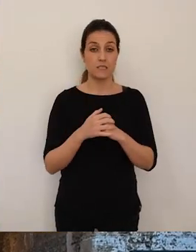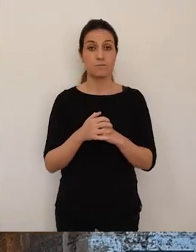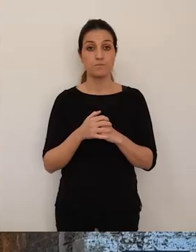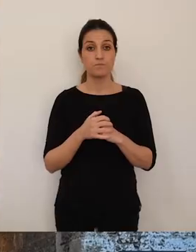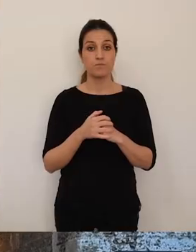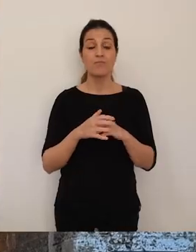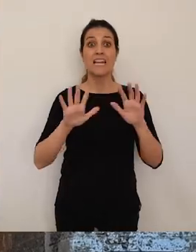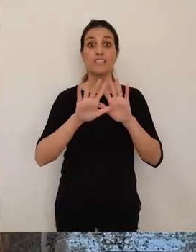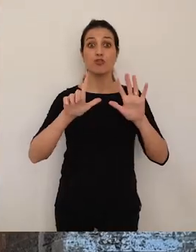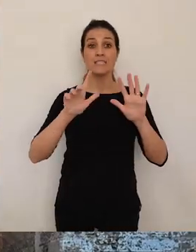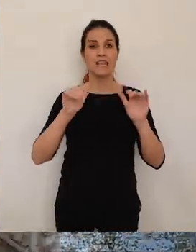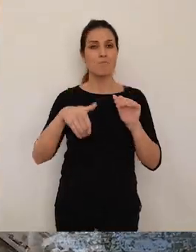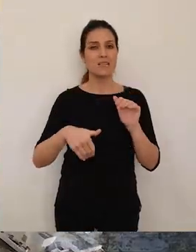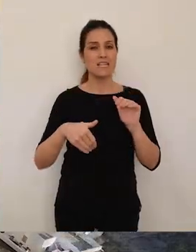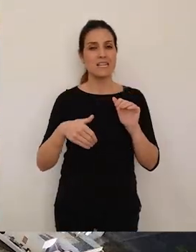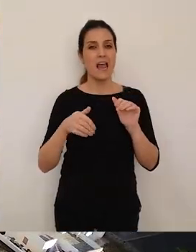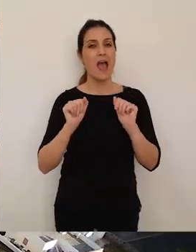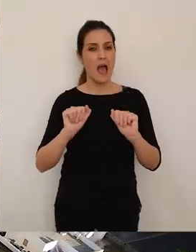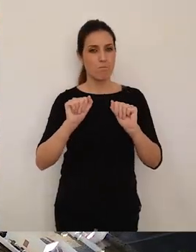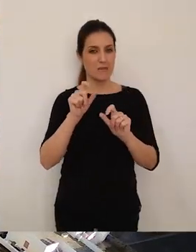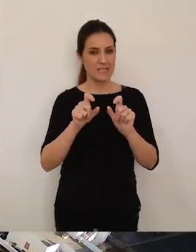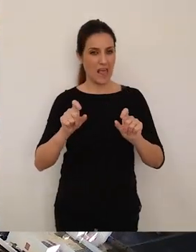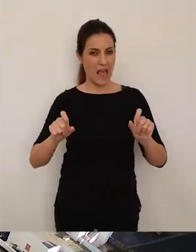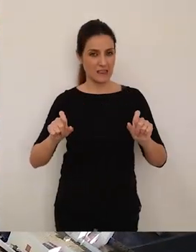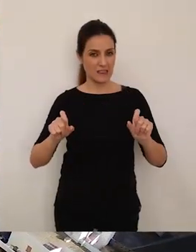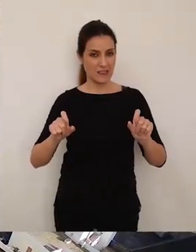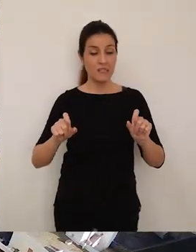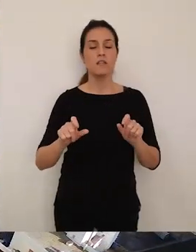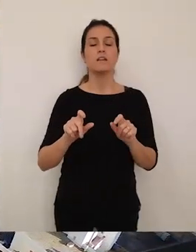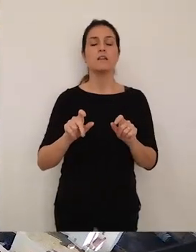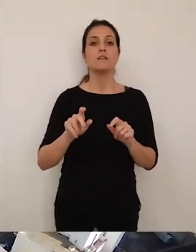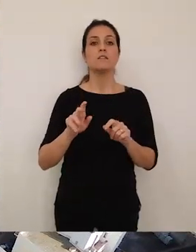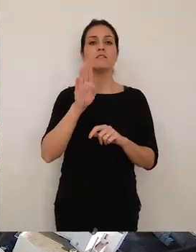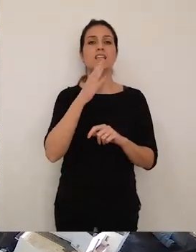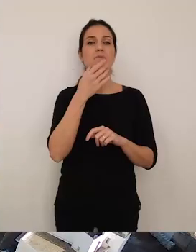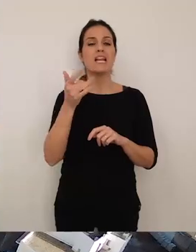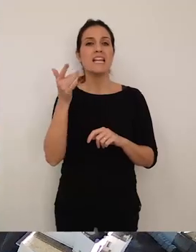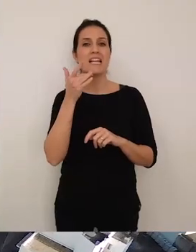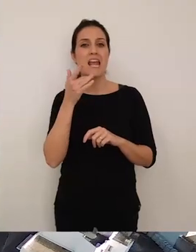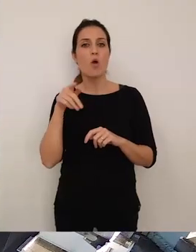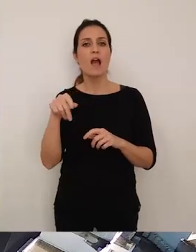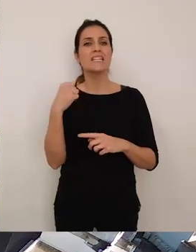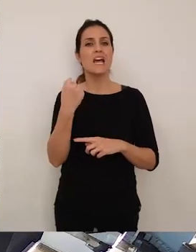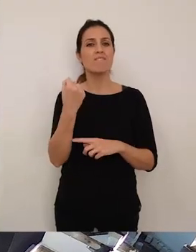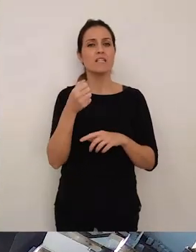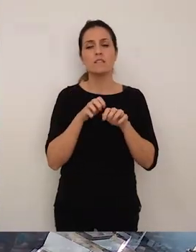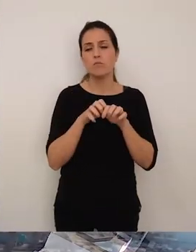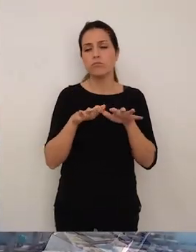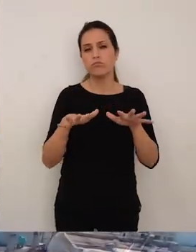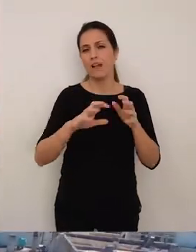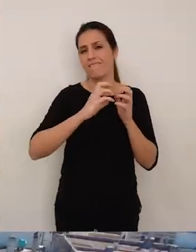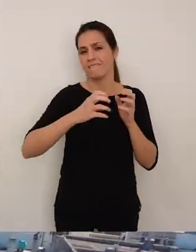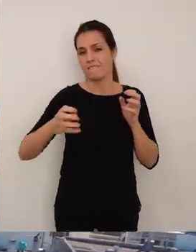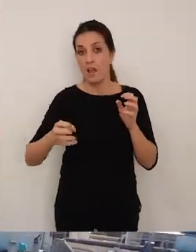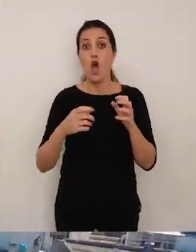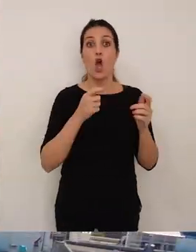Ad oggi, con i suoi 17.000 abitanti, si attesta nel territorio del Capo di Leuca come centro di servizi che spaziano dall'istruzione al